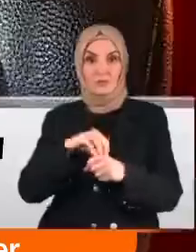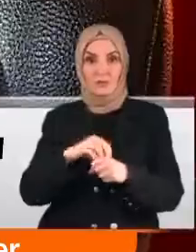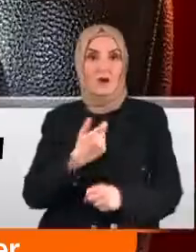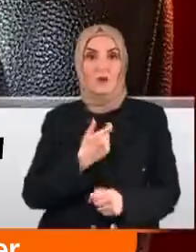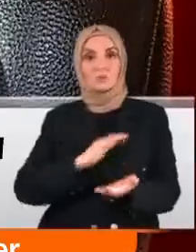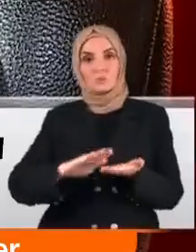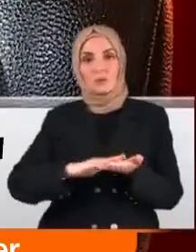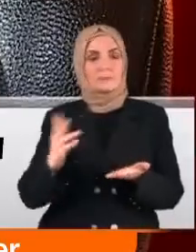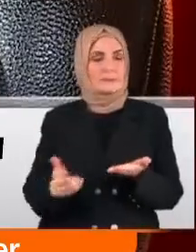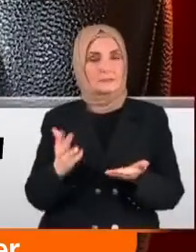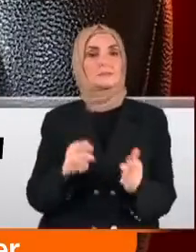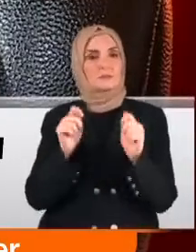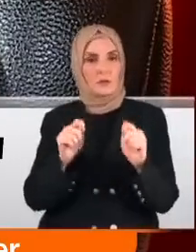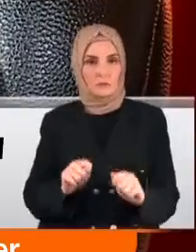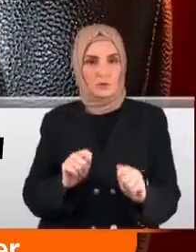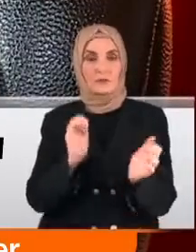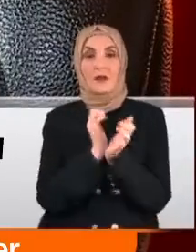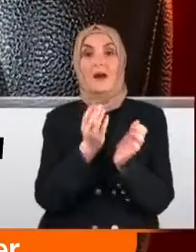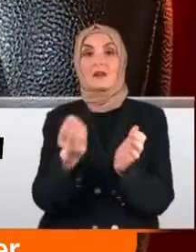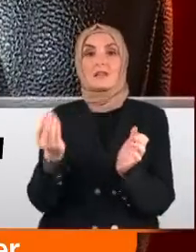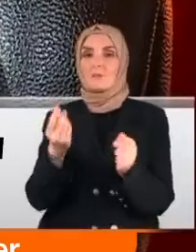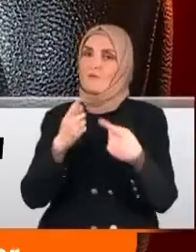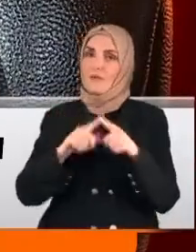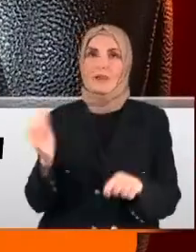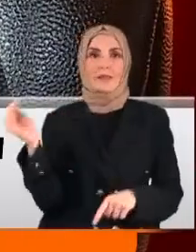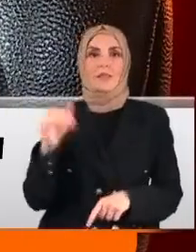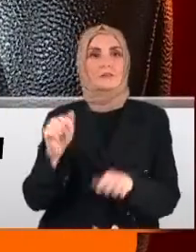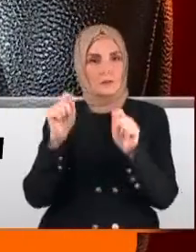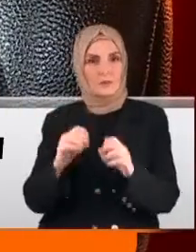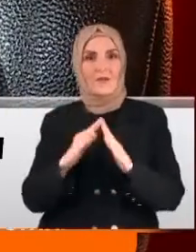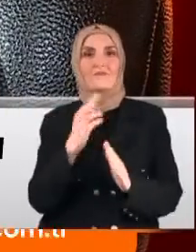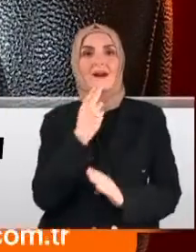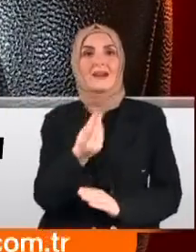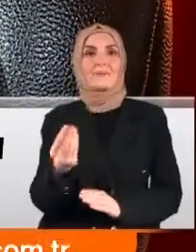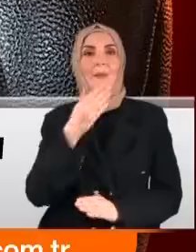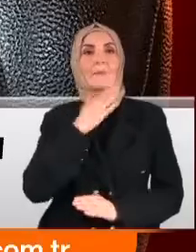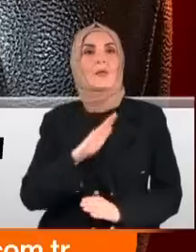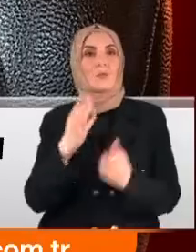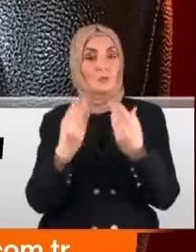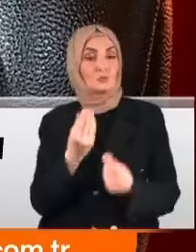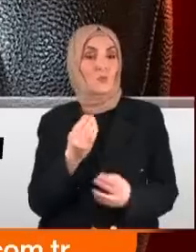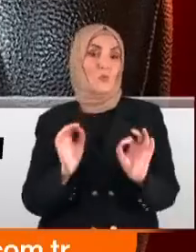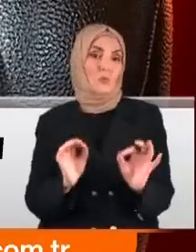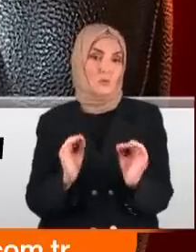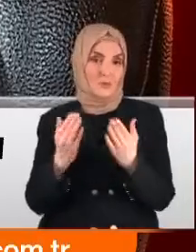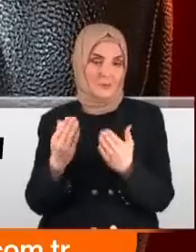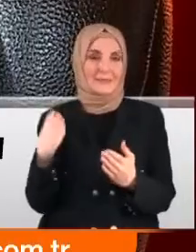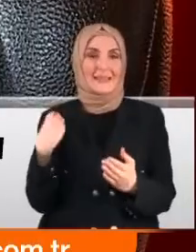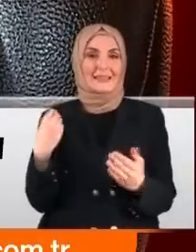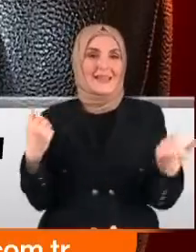yapacağız. Ailelerimize farklı gelirler sağlayacağız. Ev hanımlarına emeklilik çok önemli. Yeni evlenen